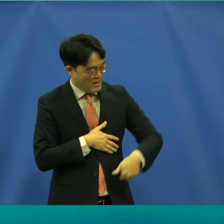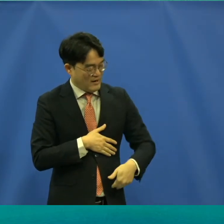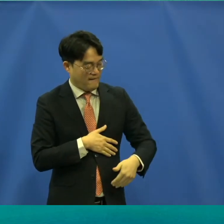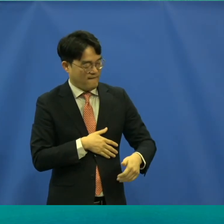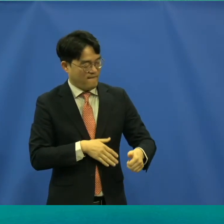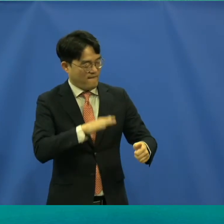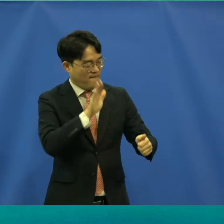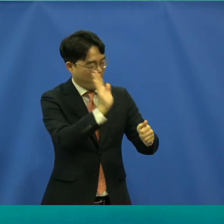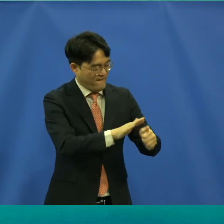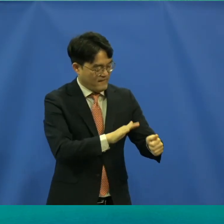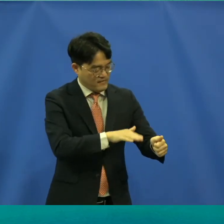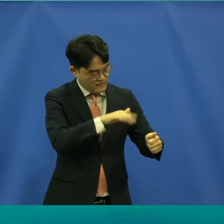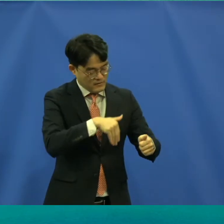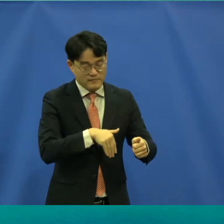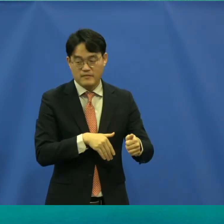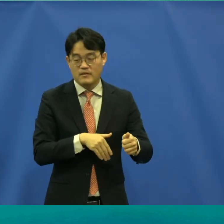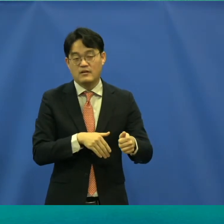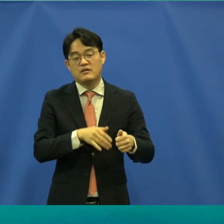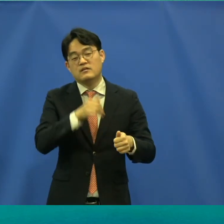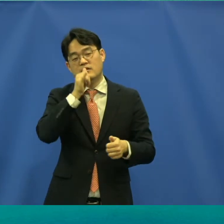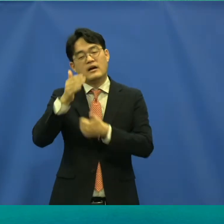하나님과 게임이 안 됩니다.